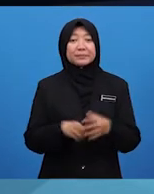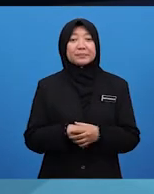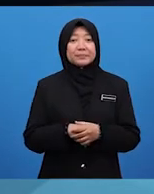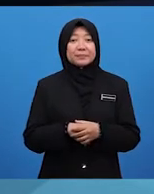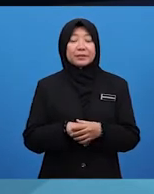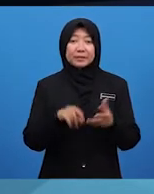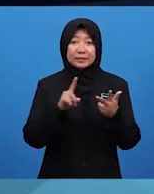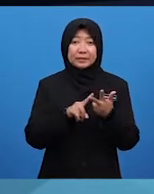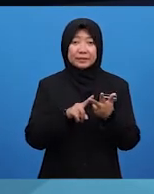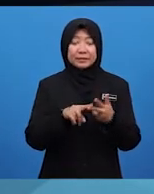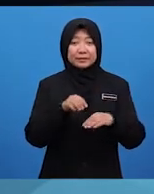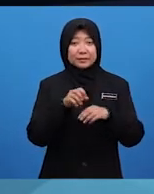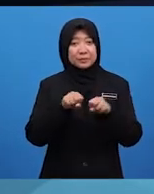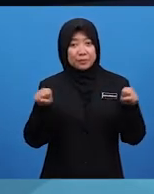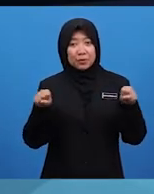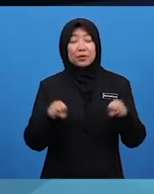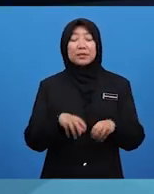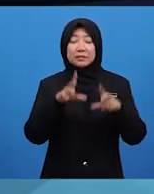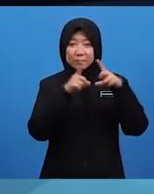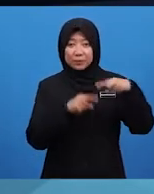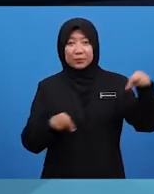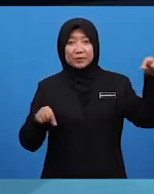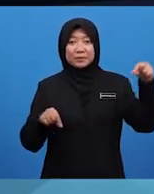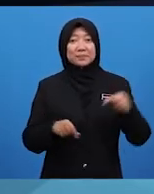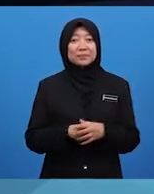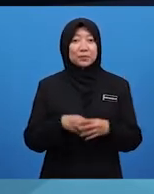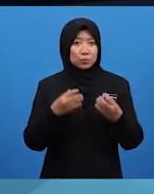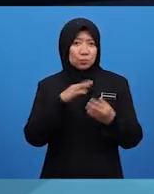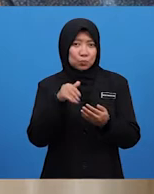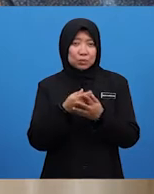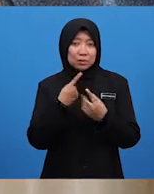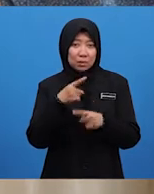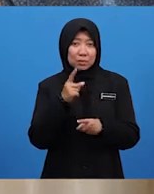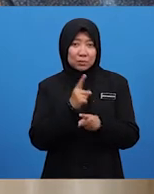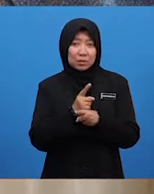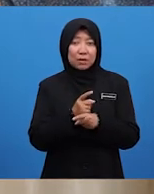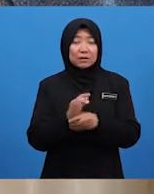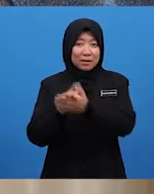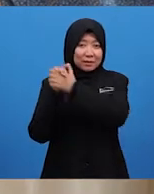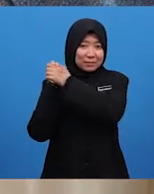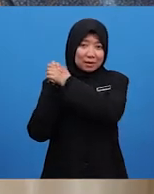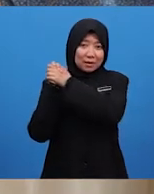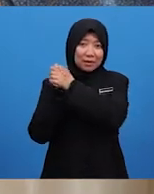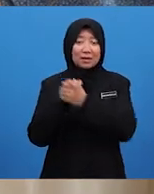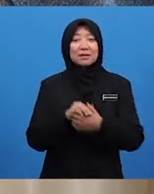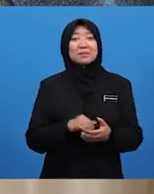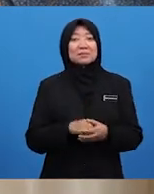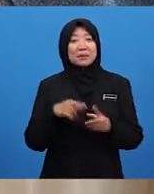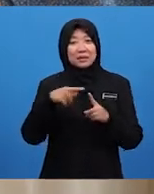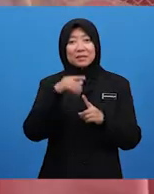ketiga, smoke Jepun. Adakah semua jawab betul? Tahniah kepada yang